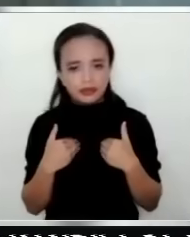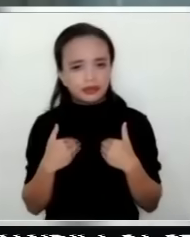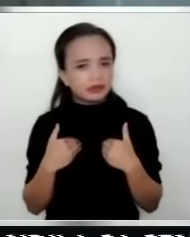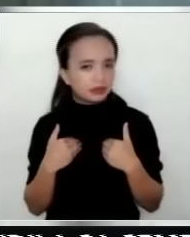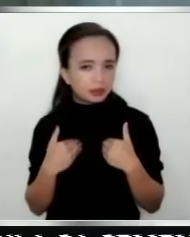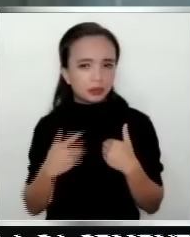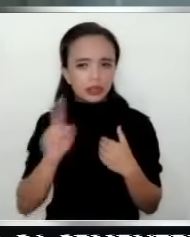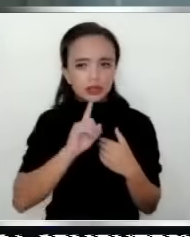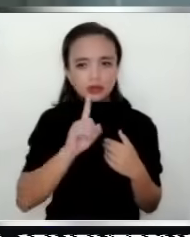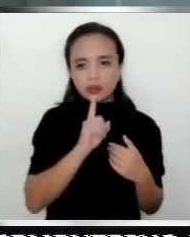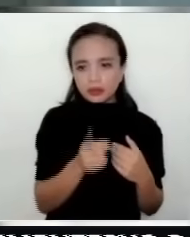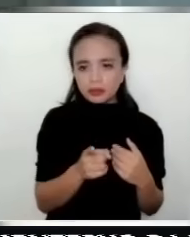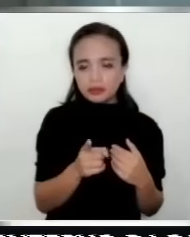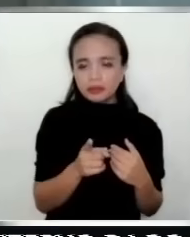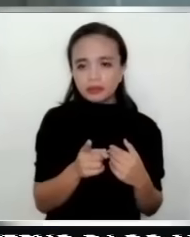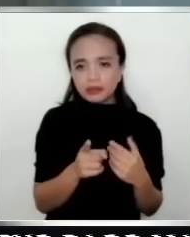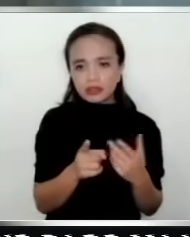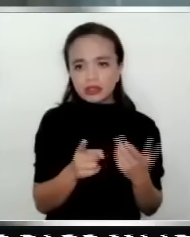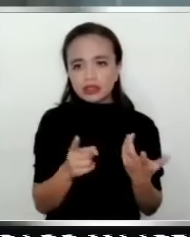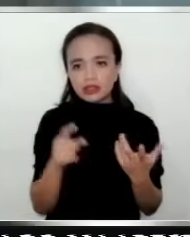about whether it would be a mandatory